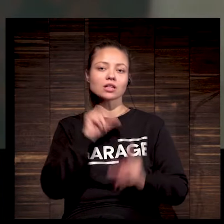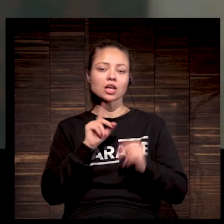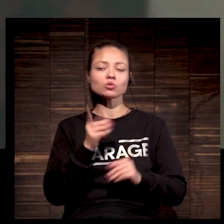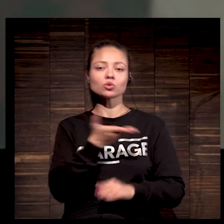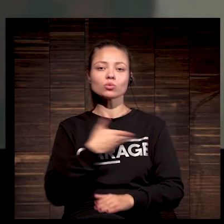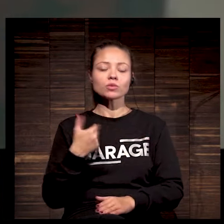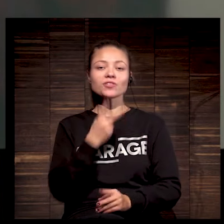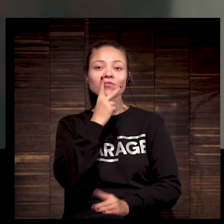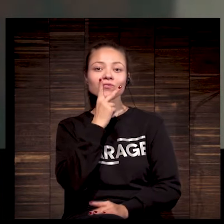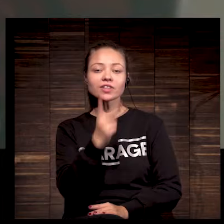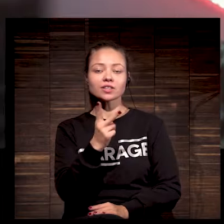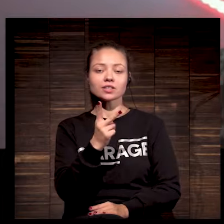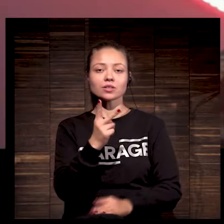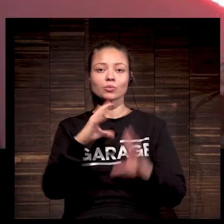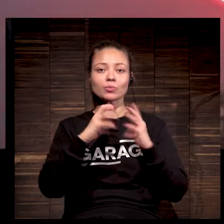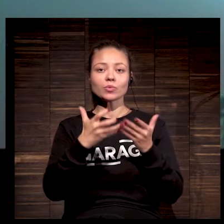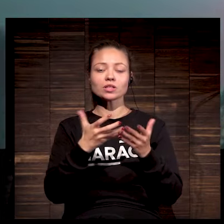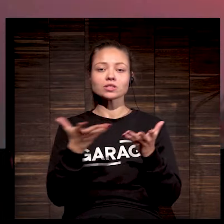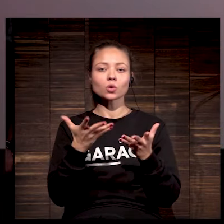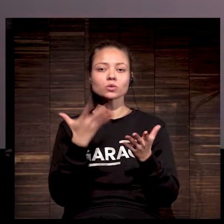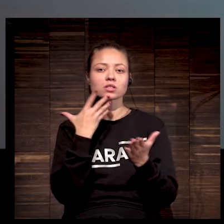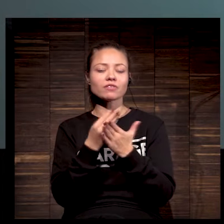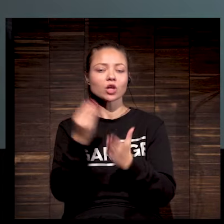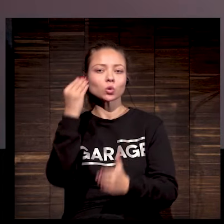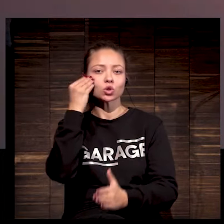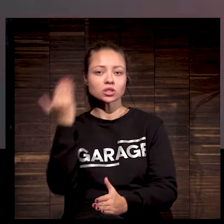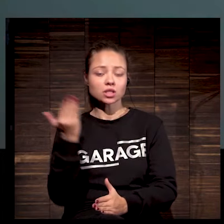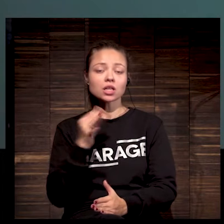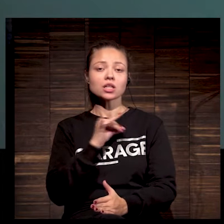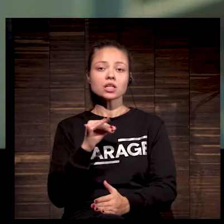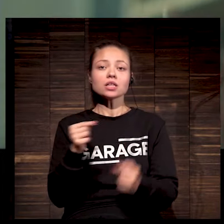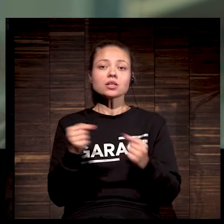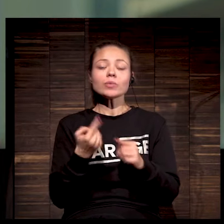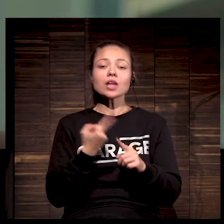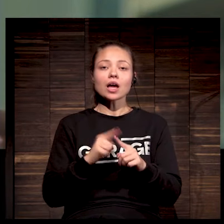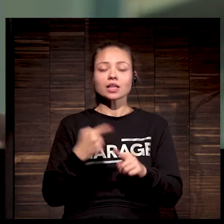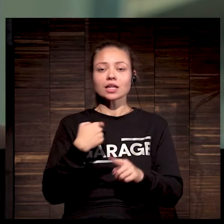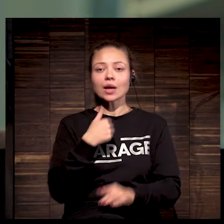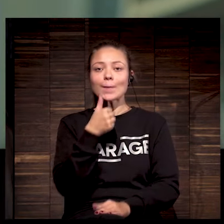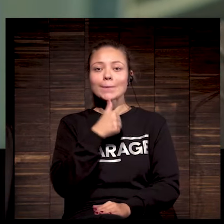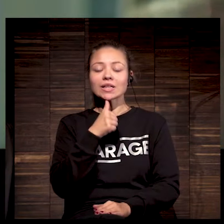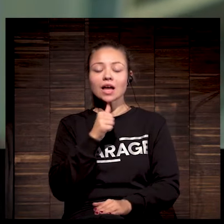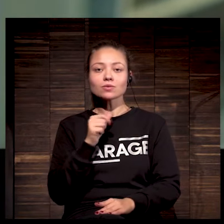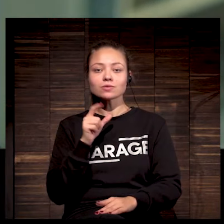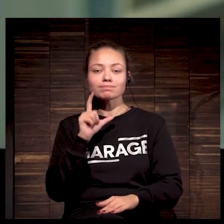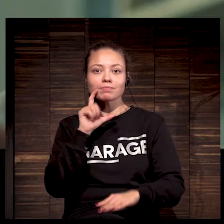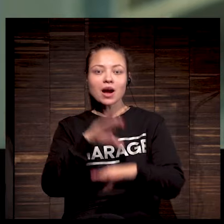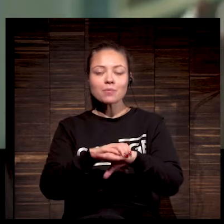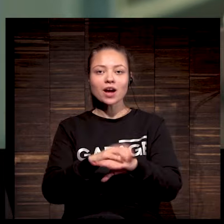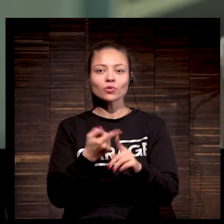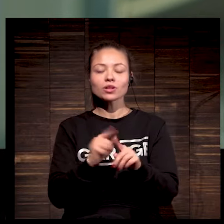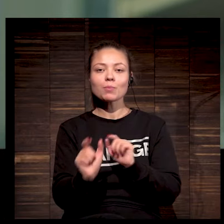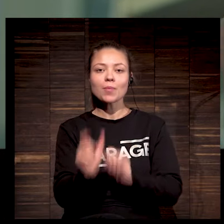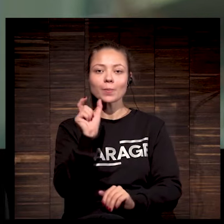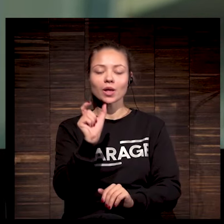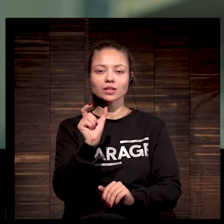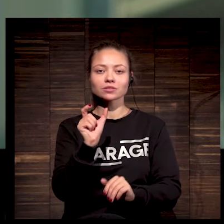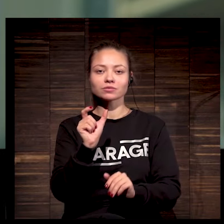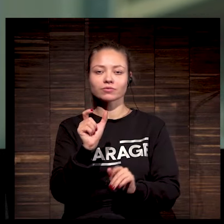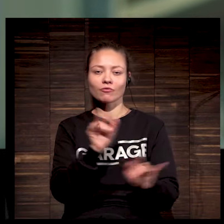видим мир с какой-то своей точкой зрения мины это я пытаюсь поймать вот этот момент